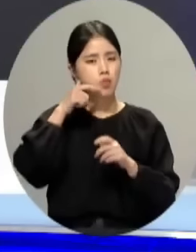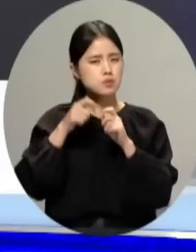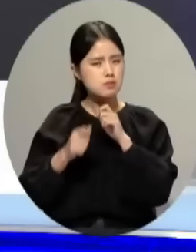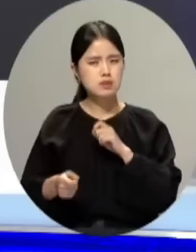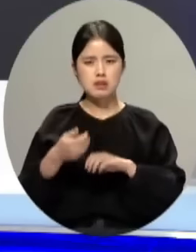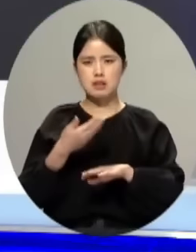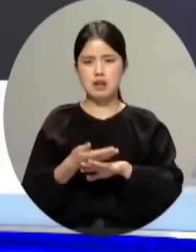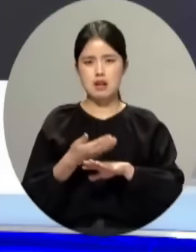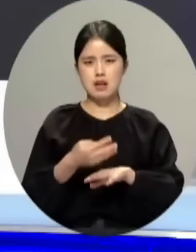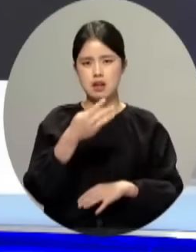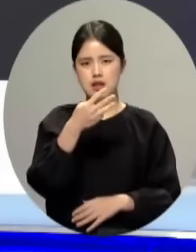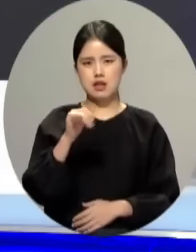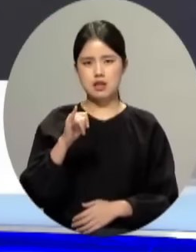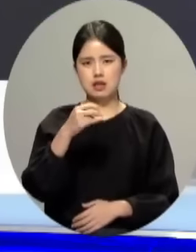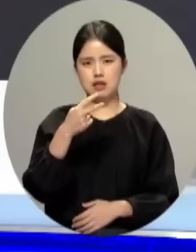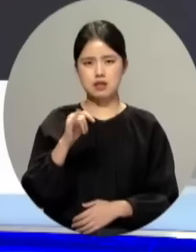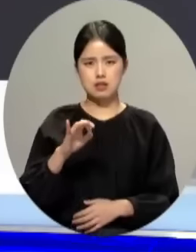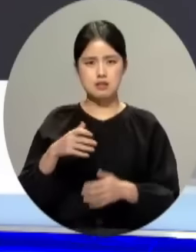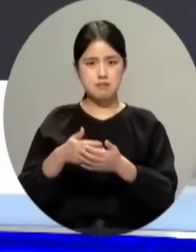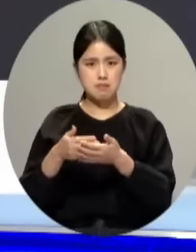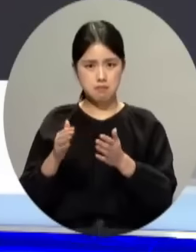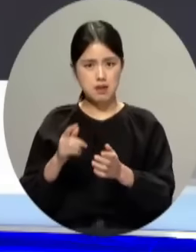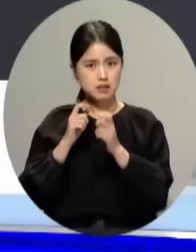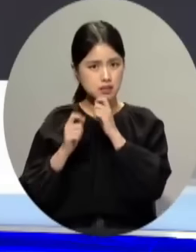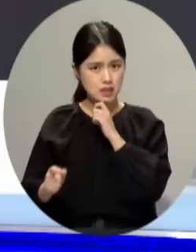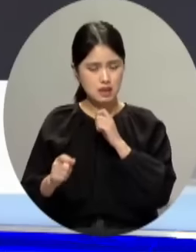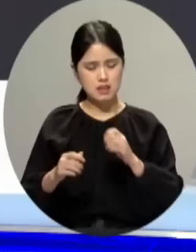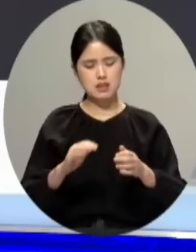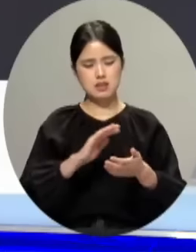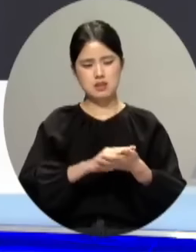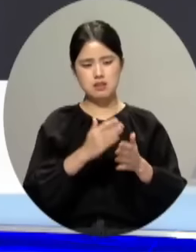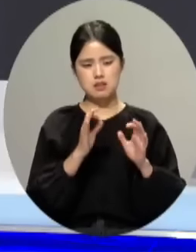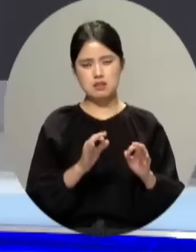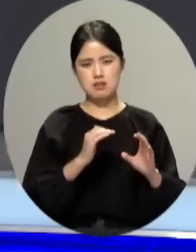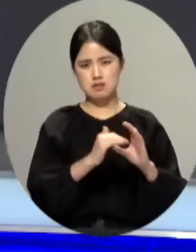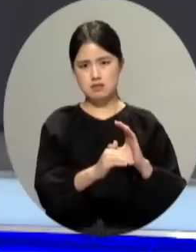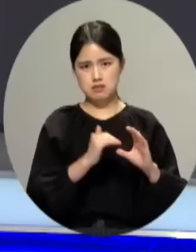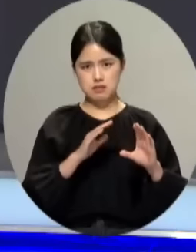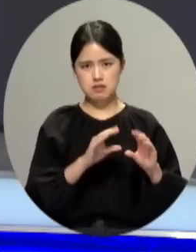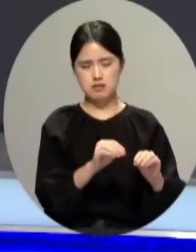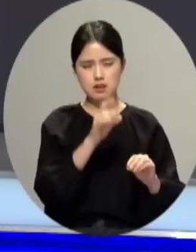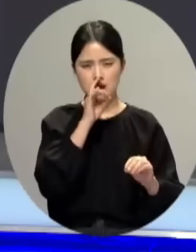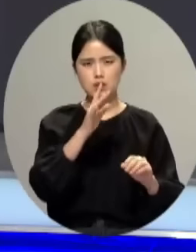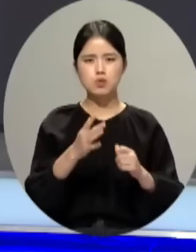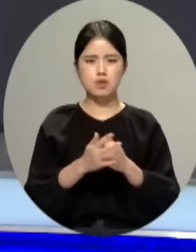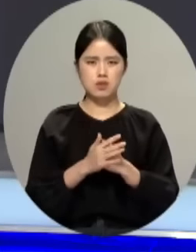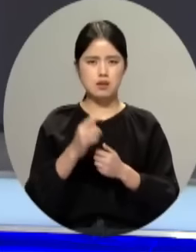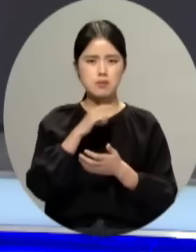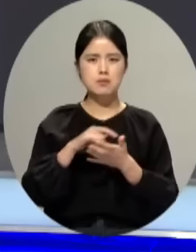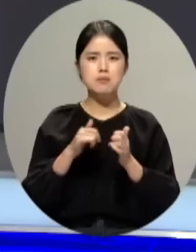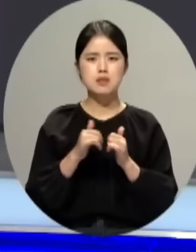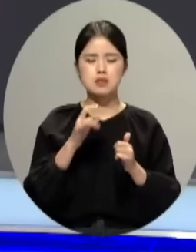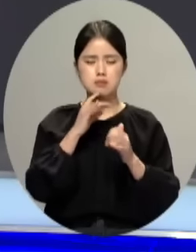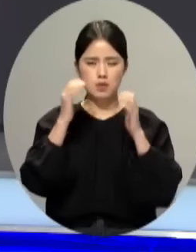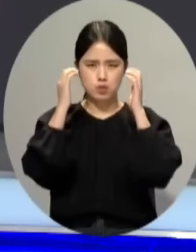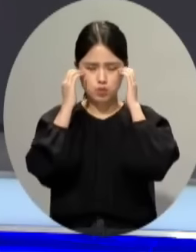이런 리딩방 사기는 계좌 입출금 정지도 되지 않아서 피해자들만 애를 태우고 있습니다. 전재훈 기자입니다.